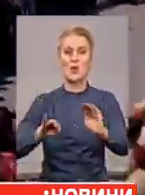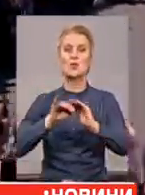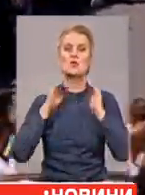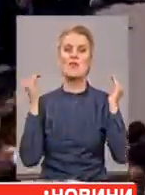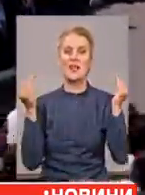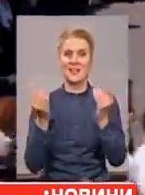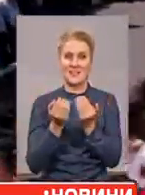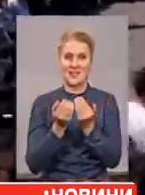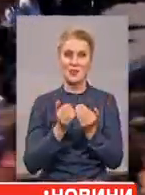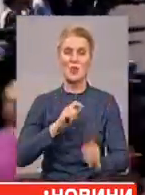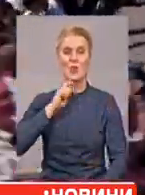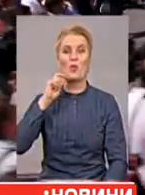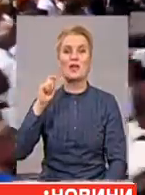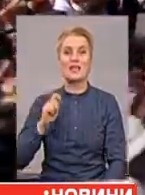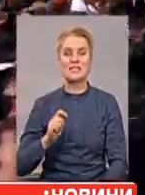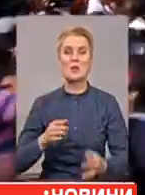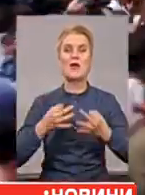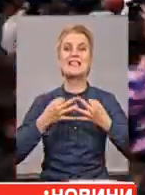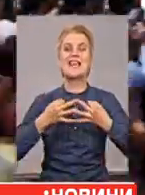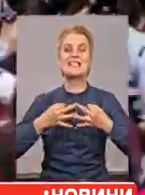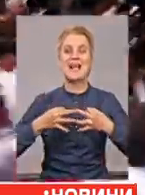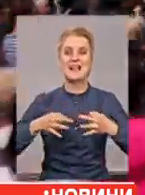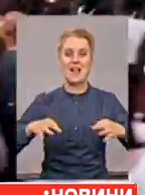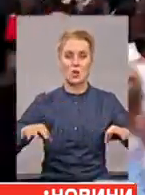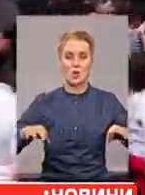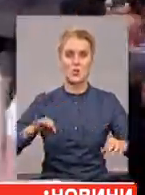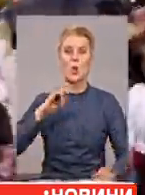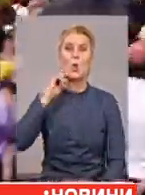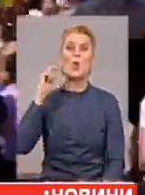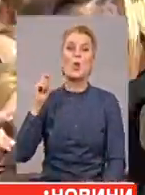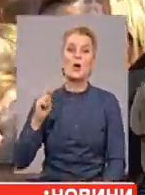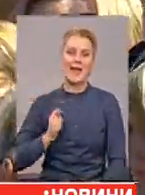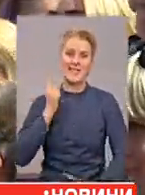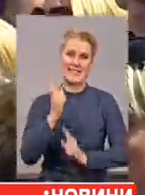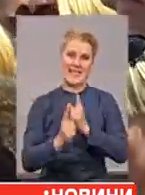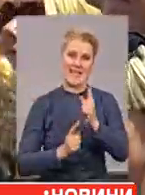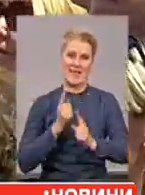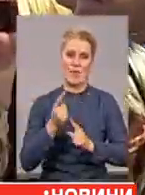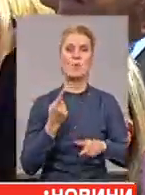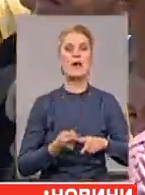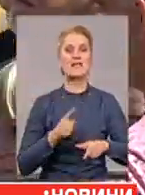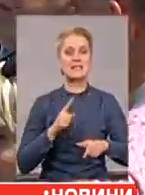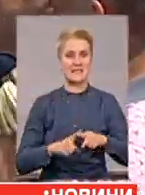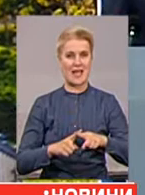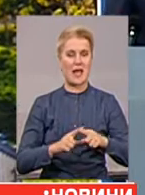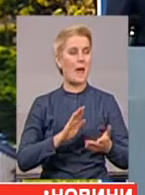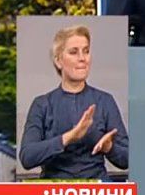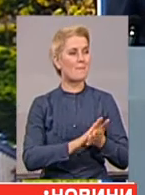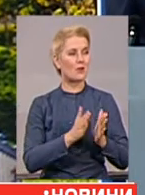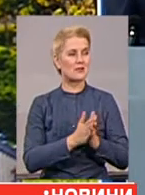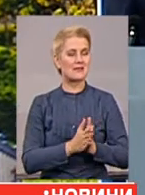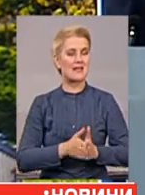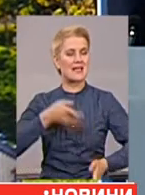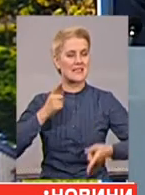суверенітету, української незалежності і українських реформ. Це позиція справжнього друга